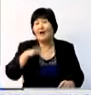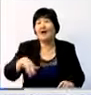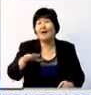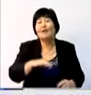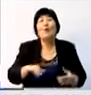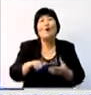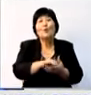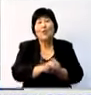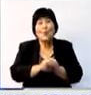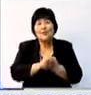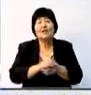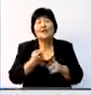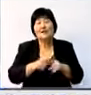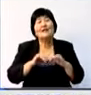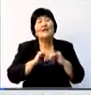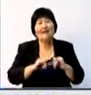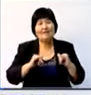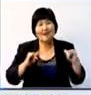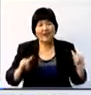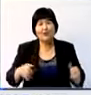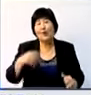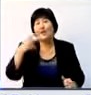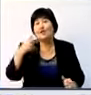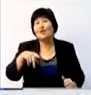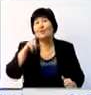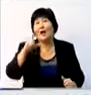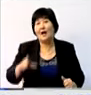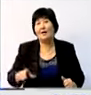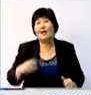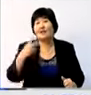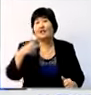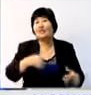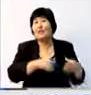елдің достығын және де одан әрі нығайту, 20 адам,